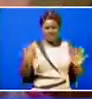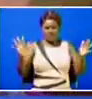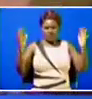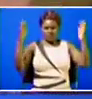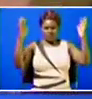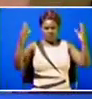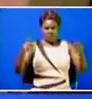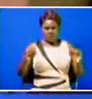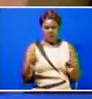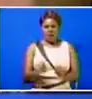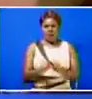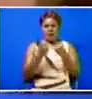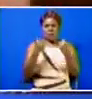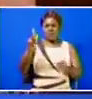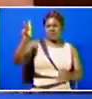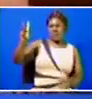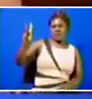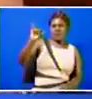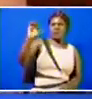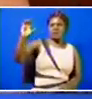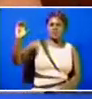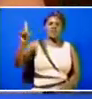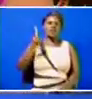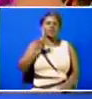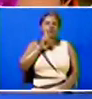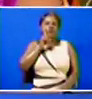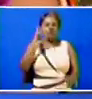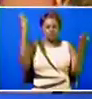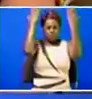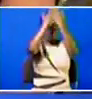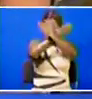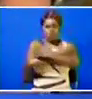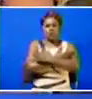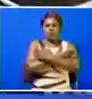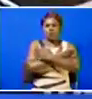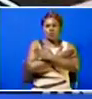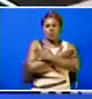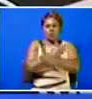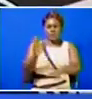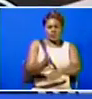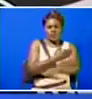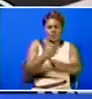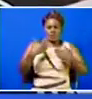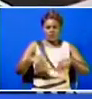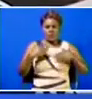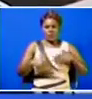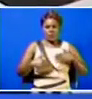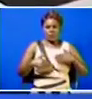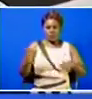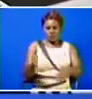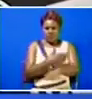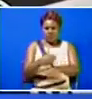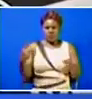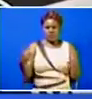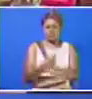hiyo itaandaliwa katika uwanja wa KICC hapo kesho usiku, ambapo wanamuziki mbalimbali watumbuiza mashabiki kutoka